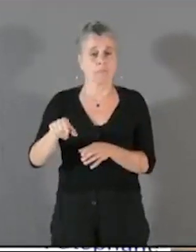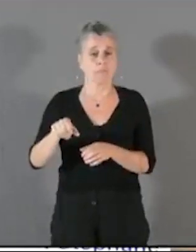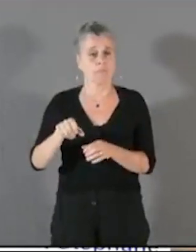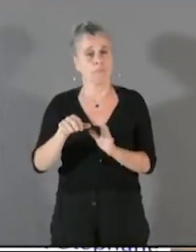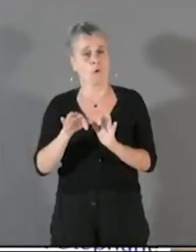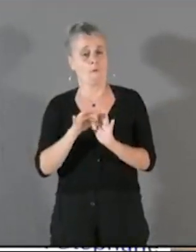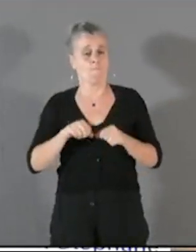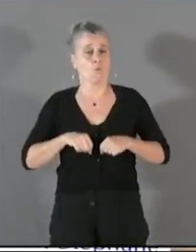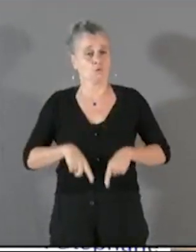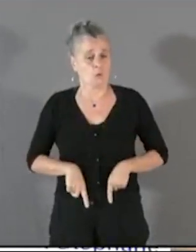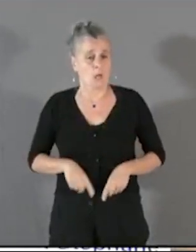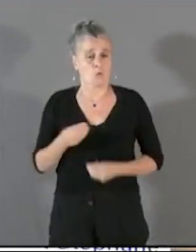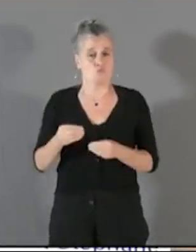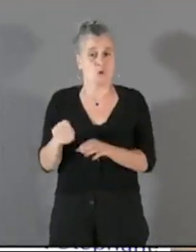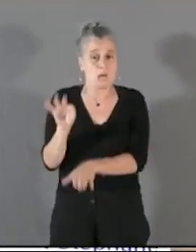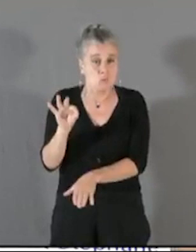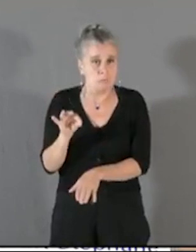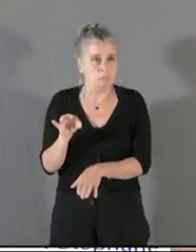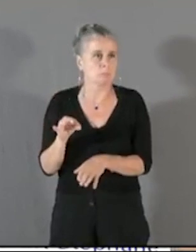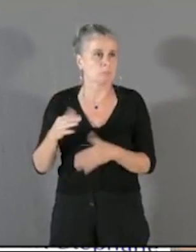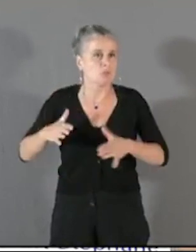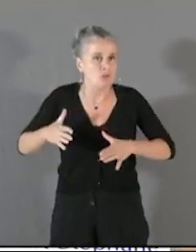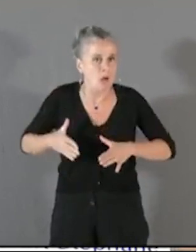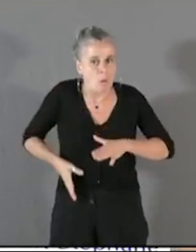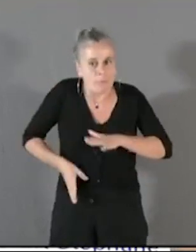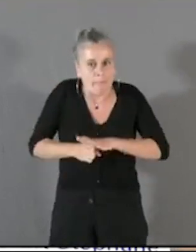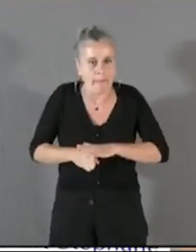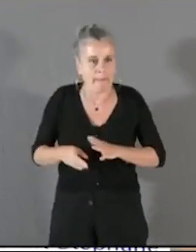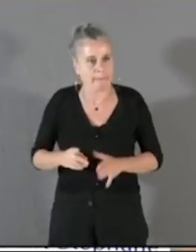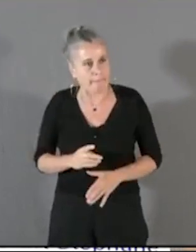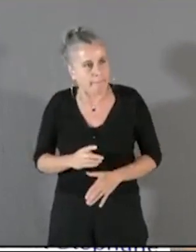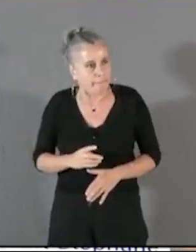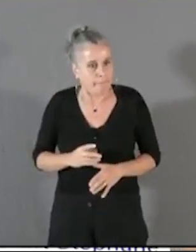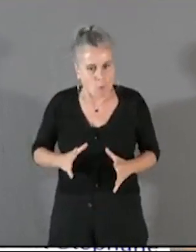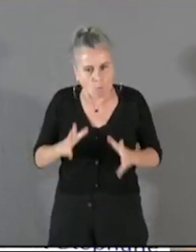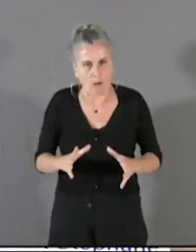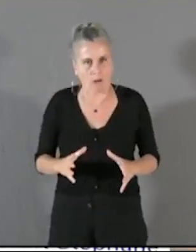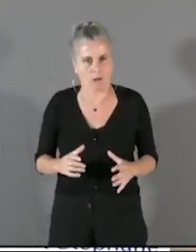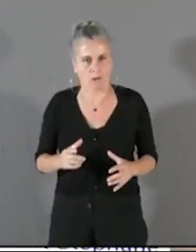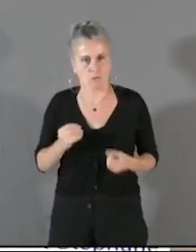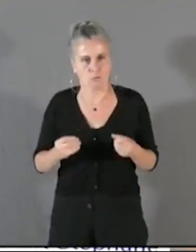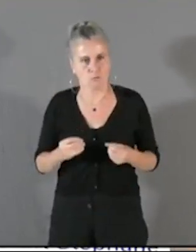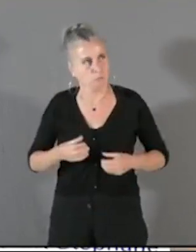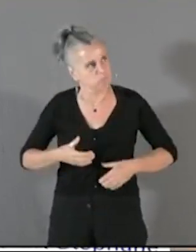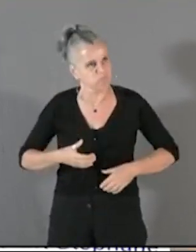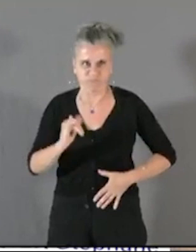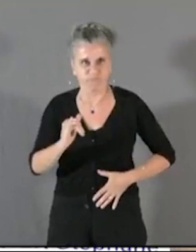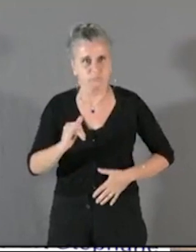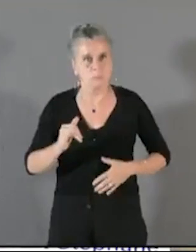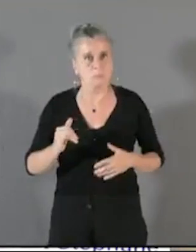su avoir le courage, le culot, le talent d'inventer le terme, la notion